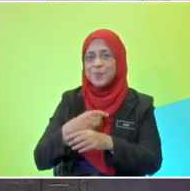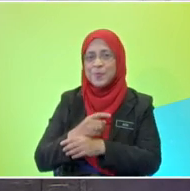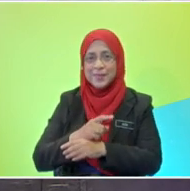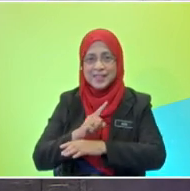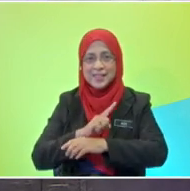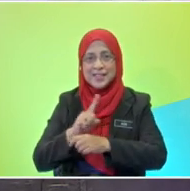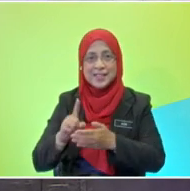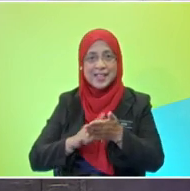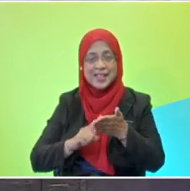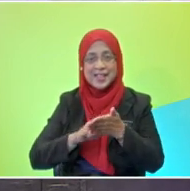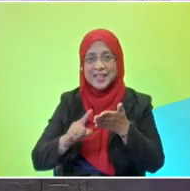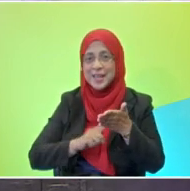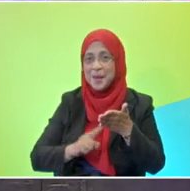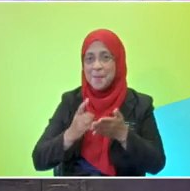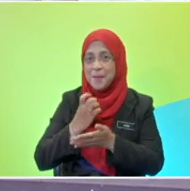emas